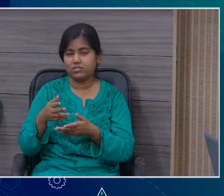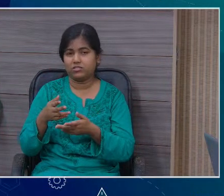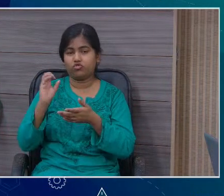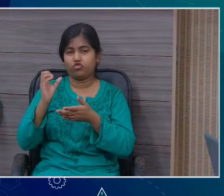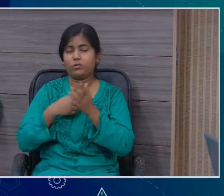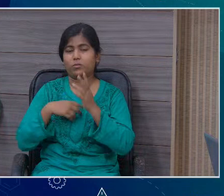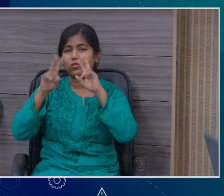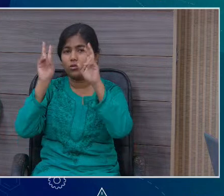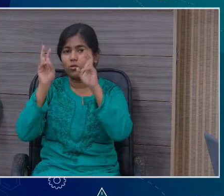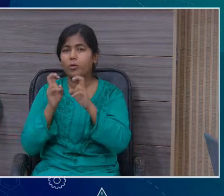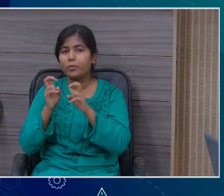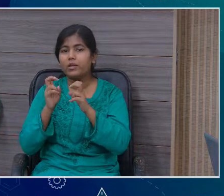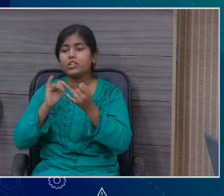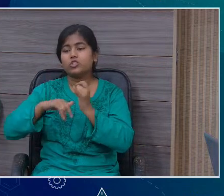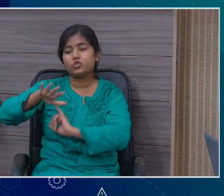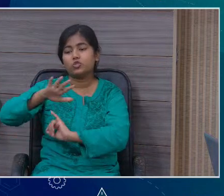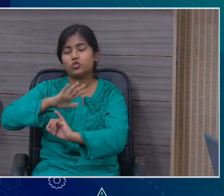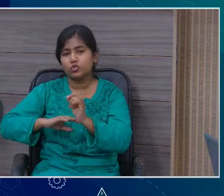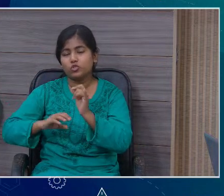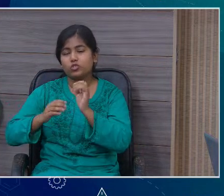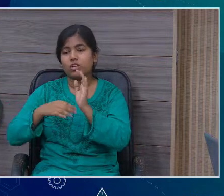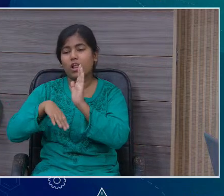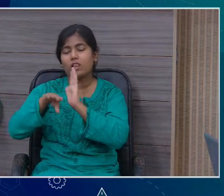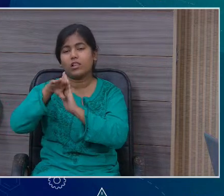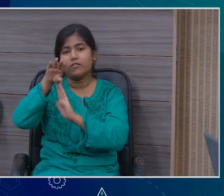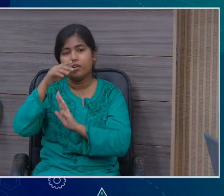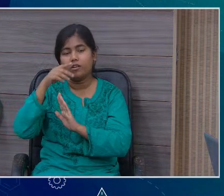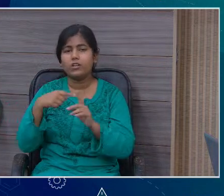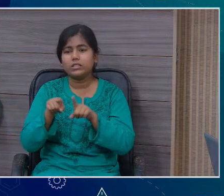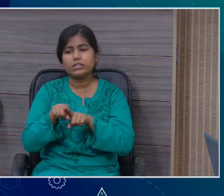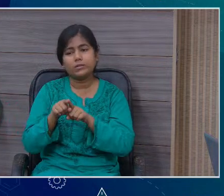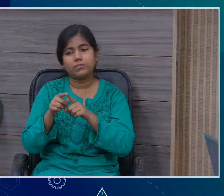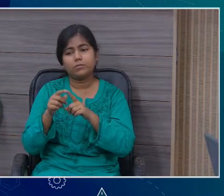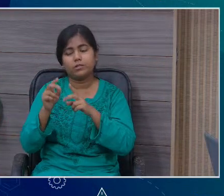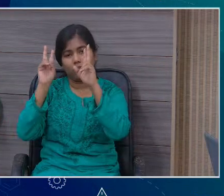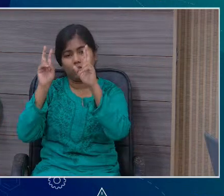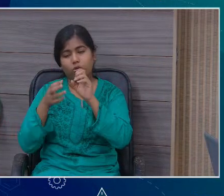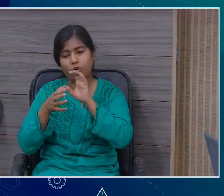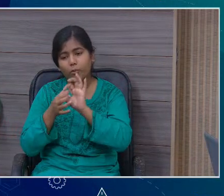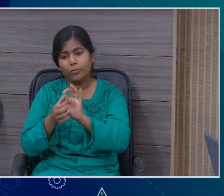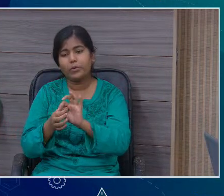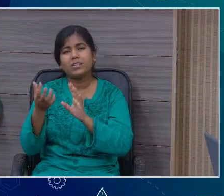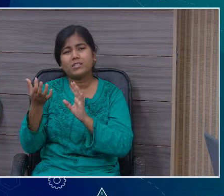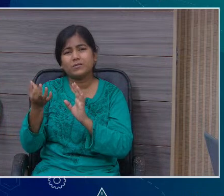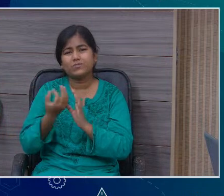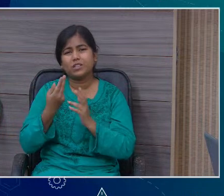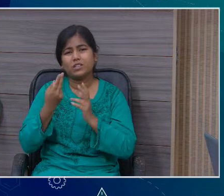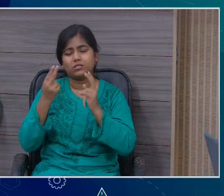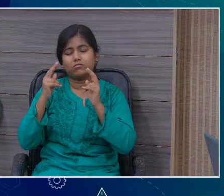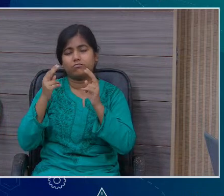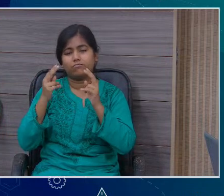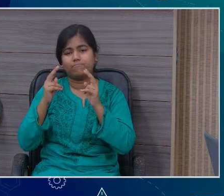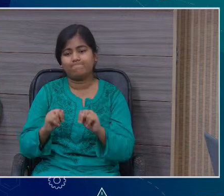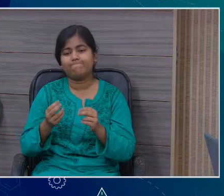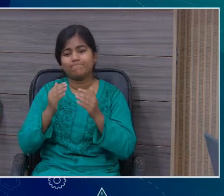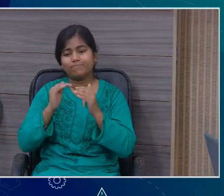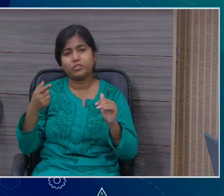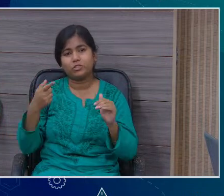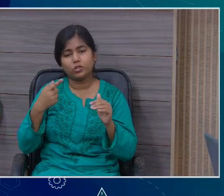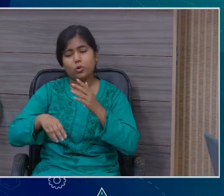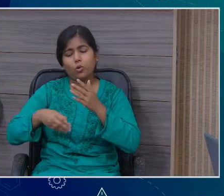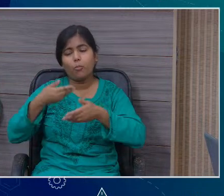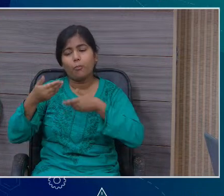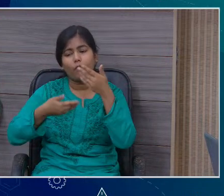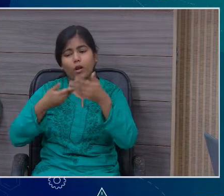अगर यही थीम हम बच्चों को, स्पेशल नीड्स के बच्चों को समझाना चाहे, पढ़ाना चाहे, तो किस तरह से पढ़ा सकते हैं? सी